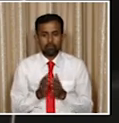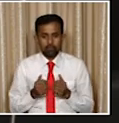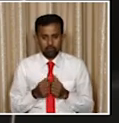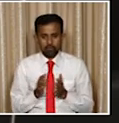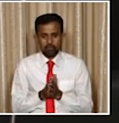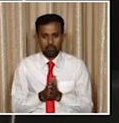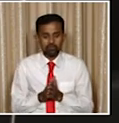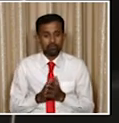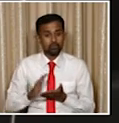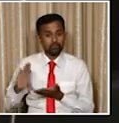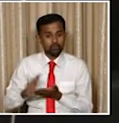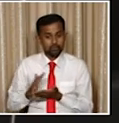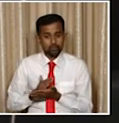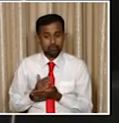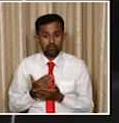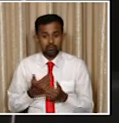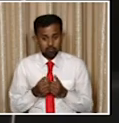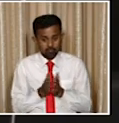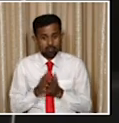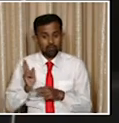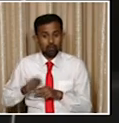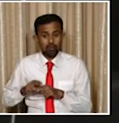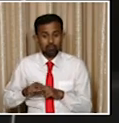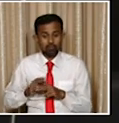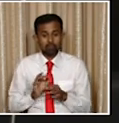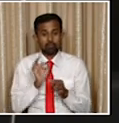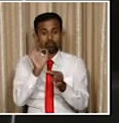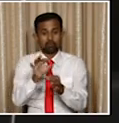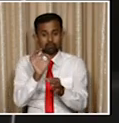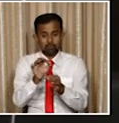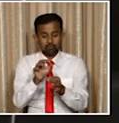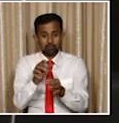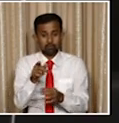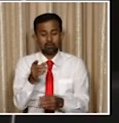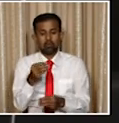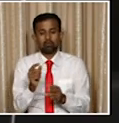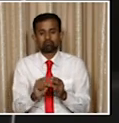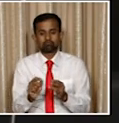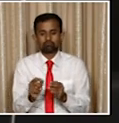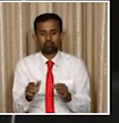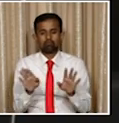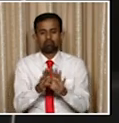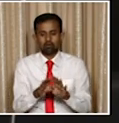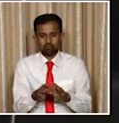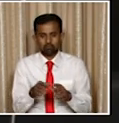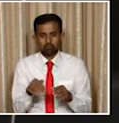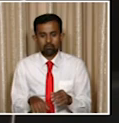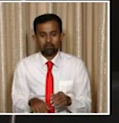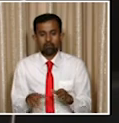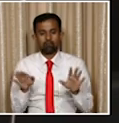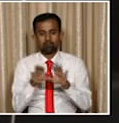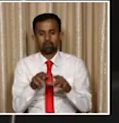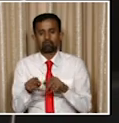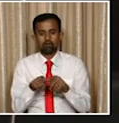ஊடகங்களை பயன்படுத்தி அதனுடைய விளைவு இன்று நஷ்டம் ஏற்படுத்திய ஒரு நிறுவனமாக மூட வேண்டிய ஒரு நிறுவனமாக மக்கள் பணத்தை ஒவ்வொரு நாளும்